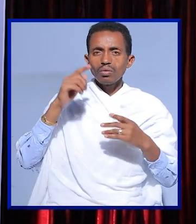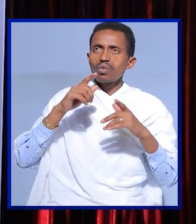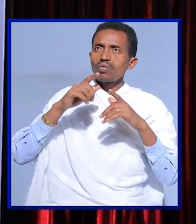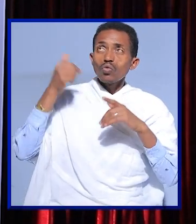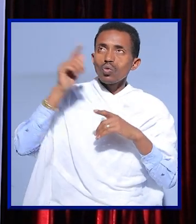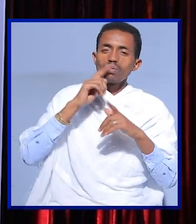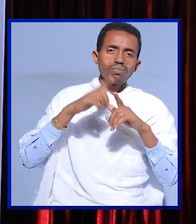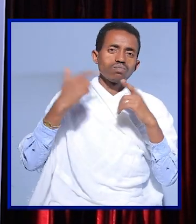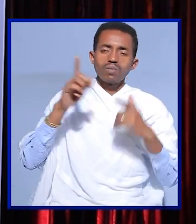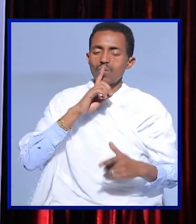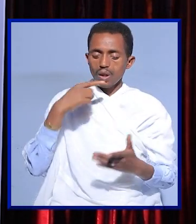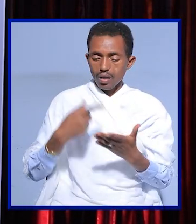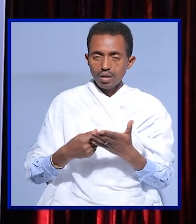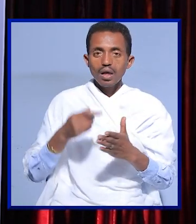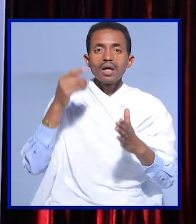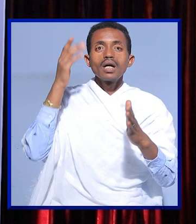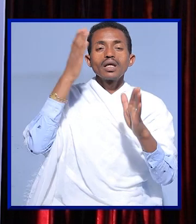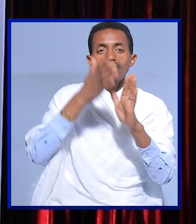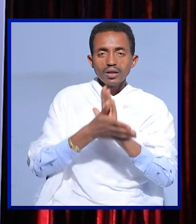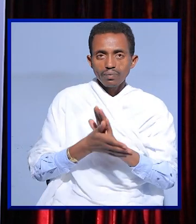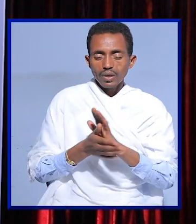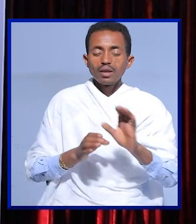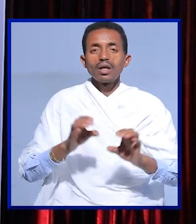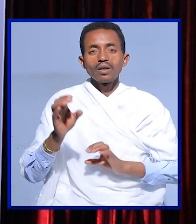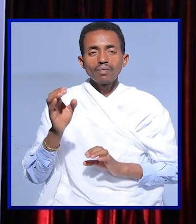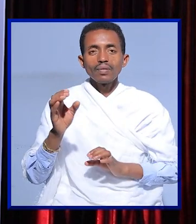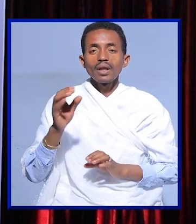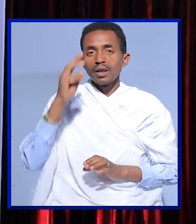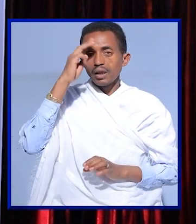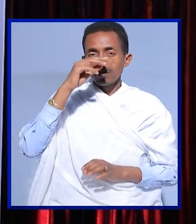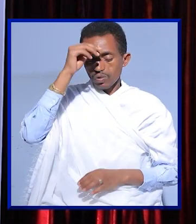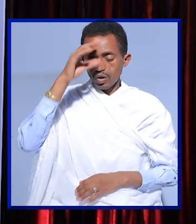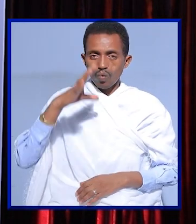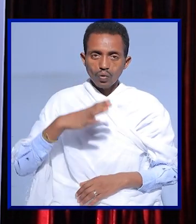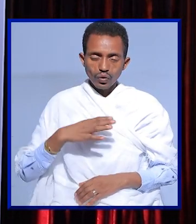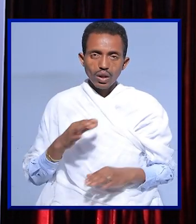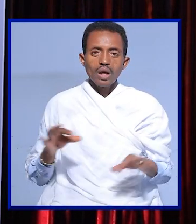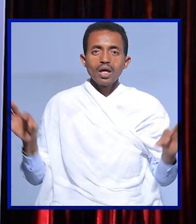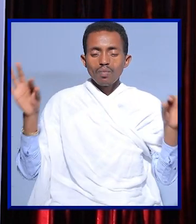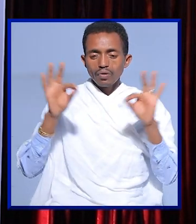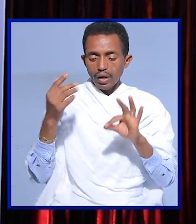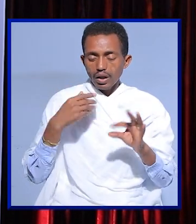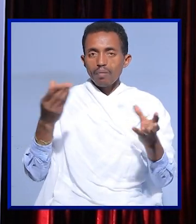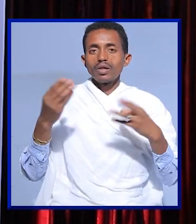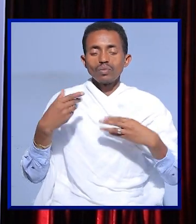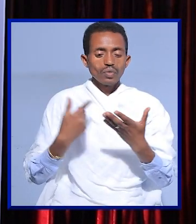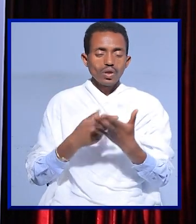ነው። ይህንን እንድናደርግ እነሆ ሰባ ሰገል የሚያስተምሩን ይህንን